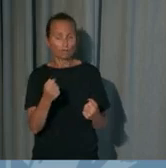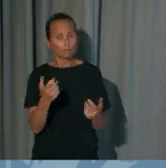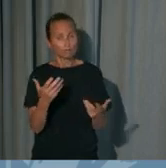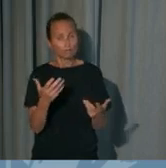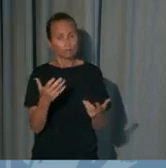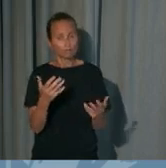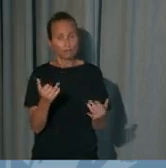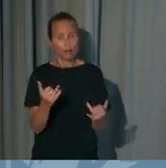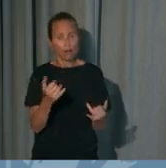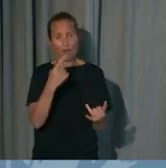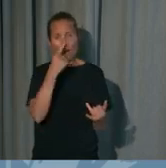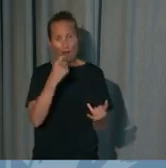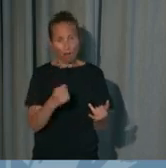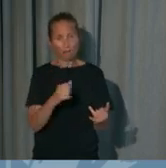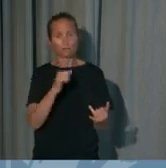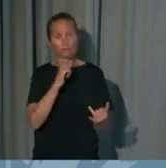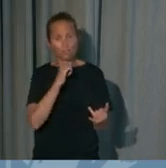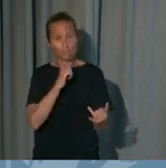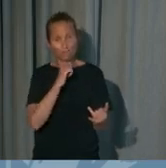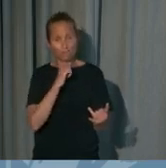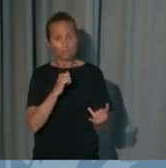vi